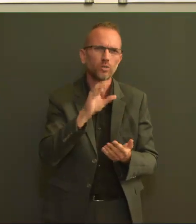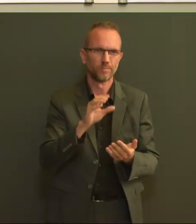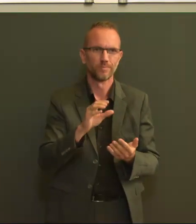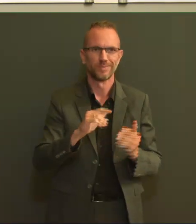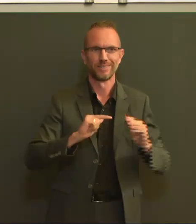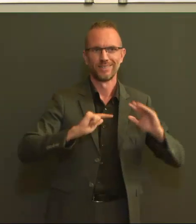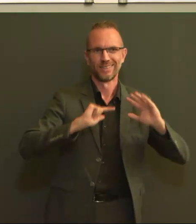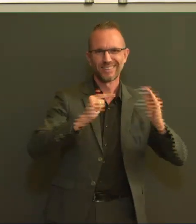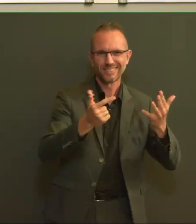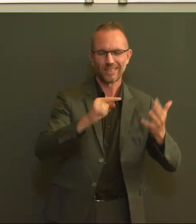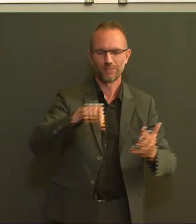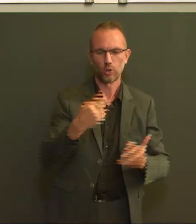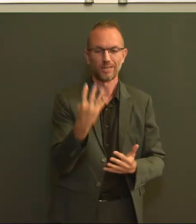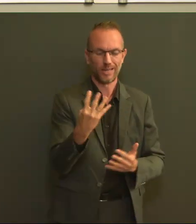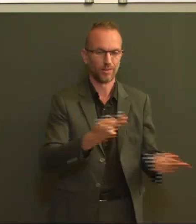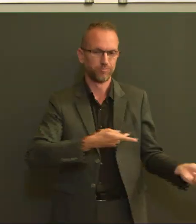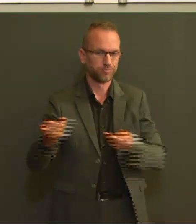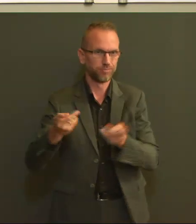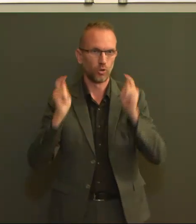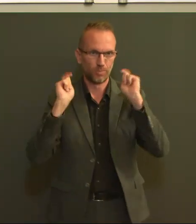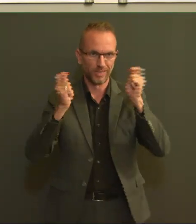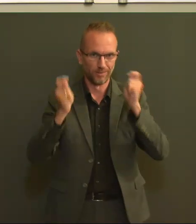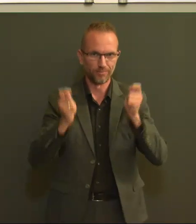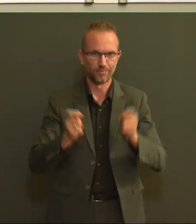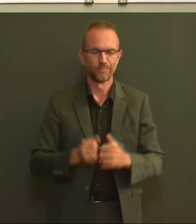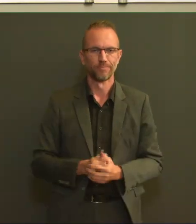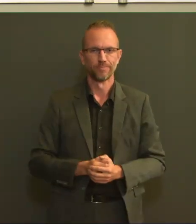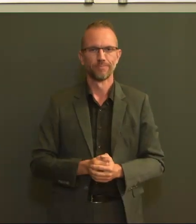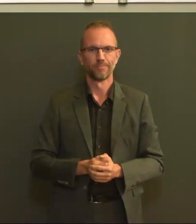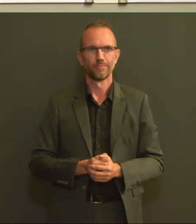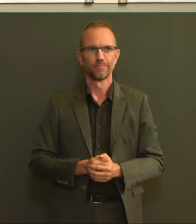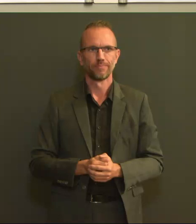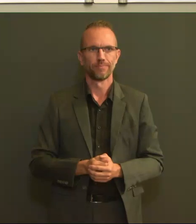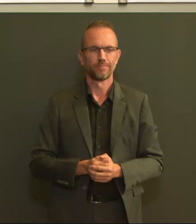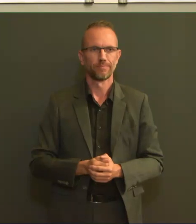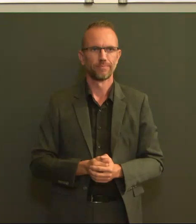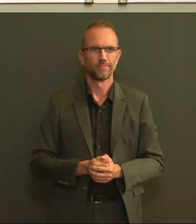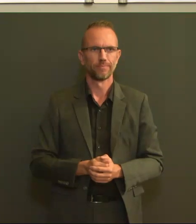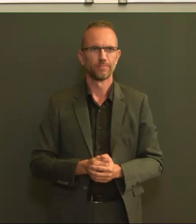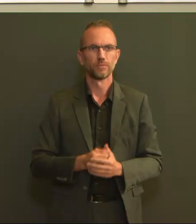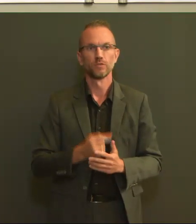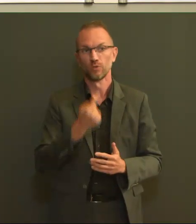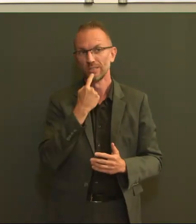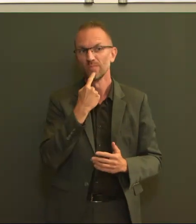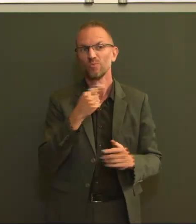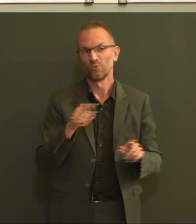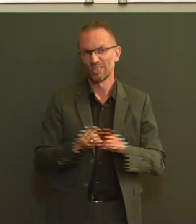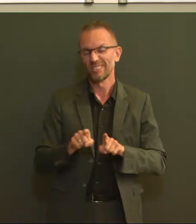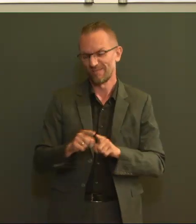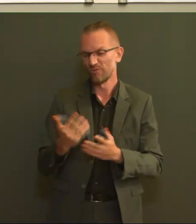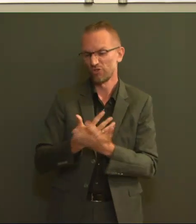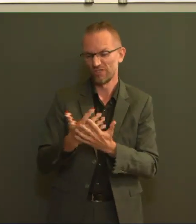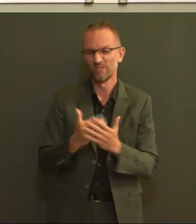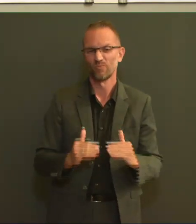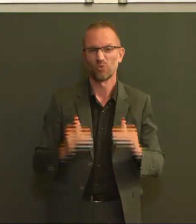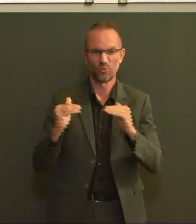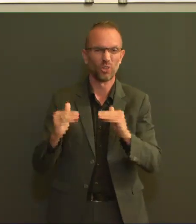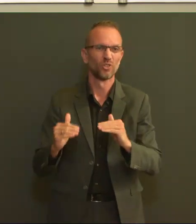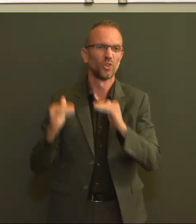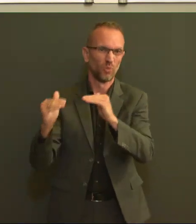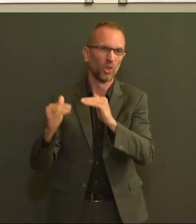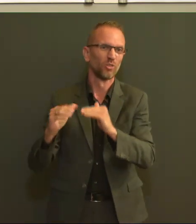l'hôpital des suites d'une infection au Covid-19. C'est également un chiffre en augmentation, est en augmentation de